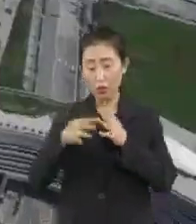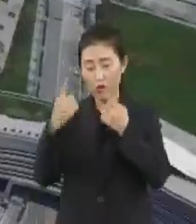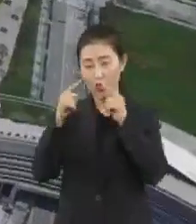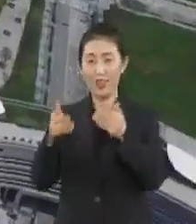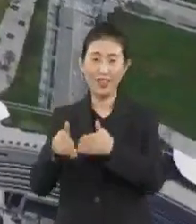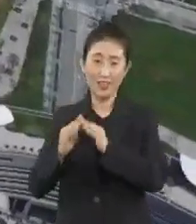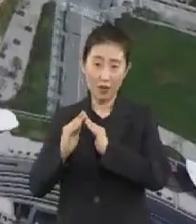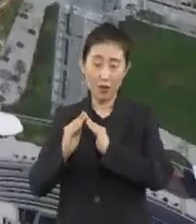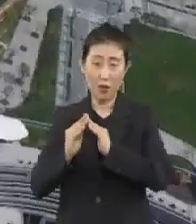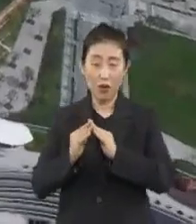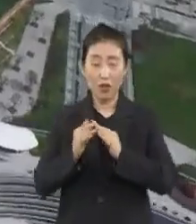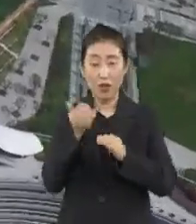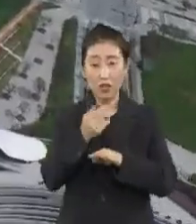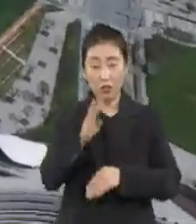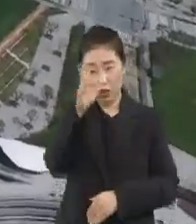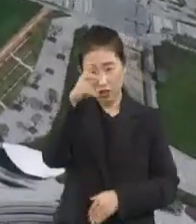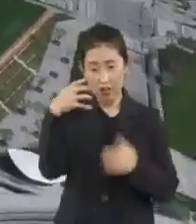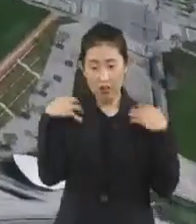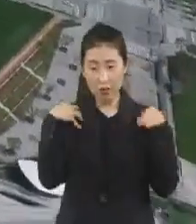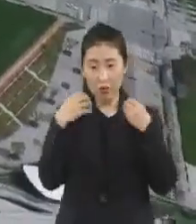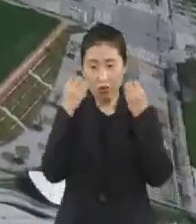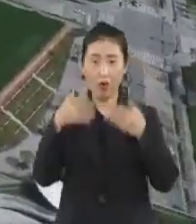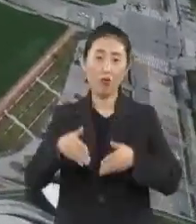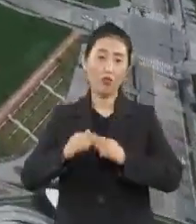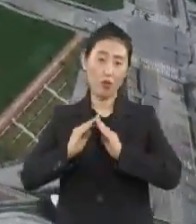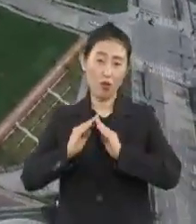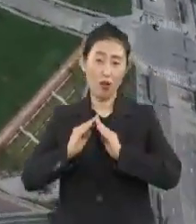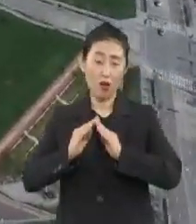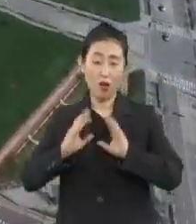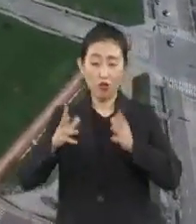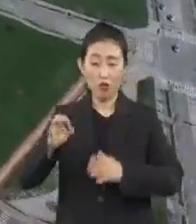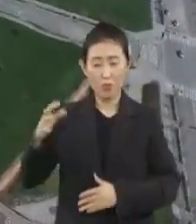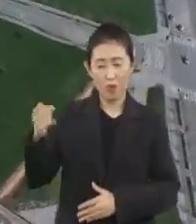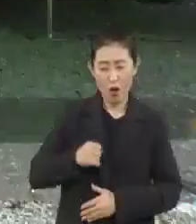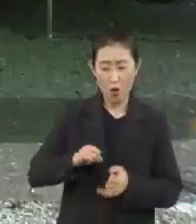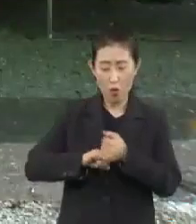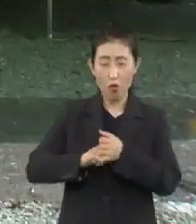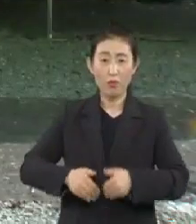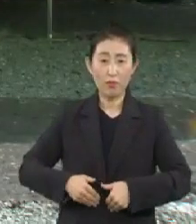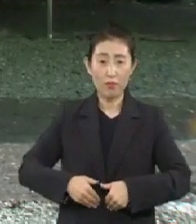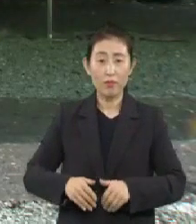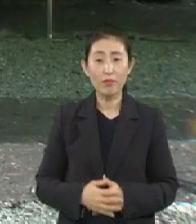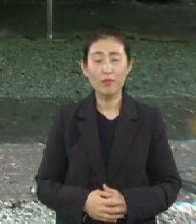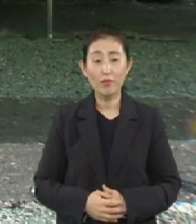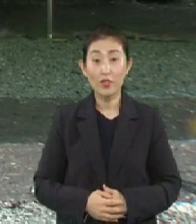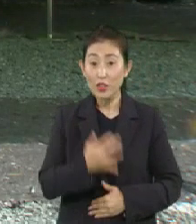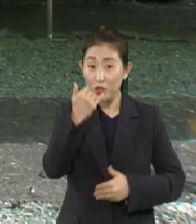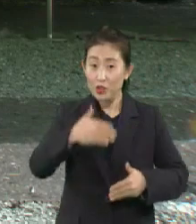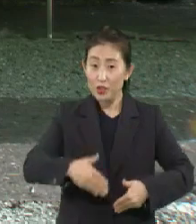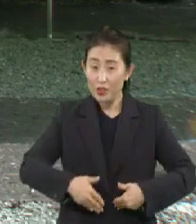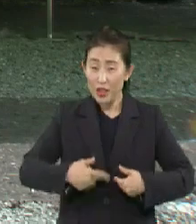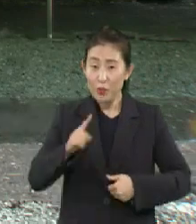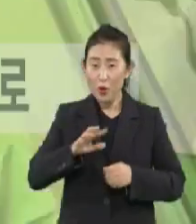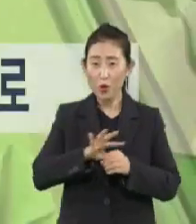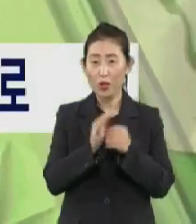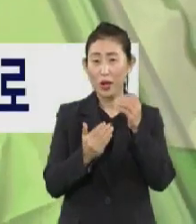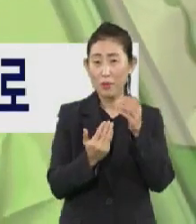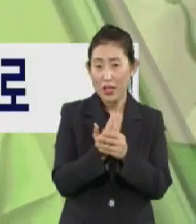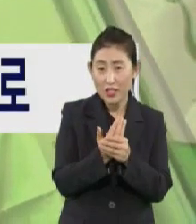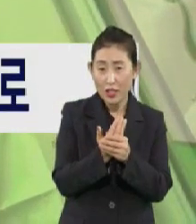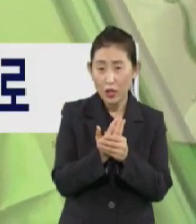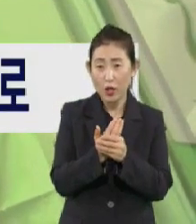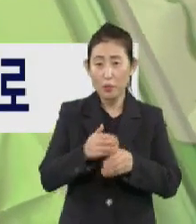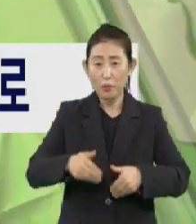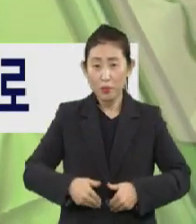건립, 세종경찰청 신청사 이전 등 국비 확보가 절실합니다. 충남은 코로나19 사태 확산